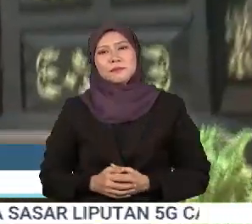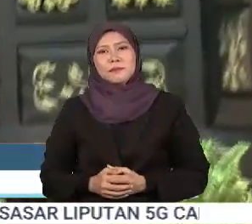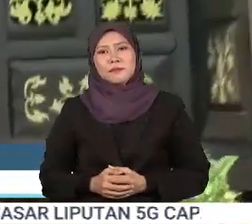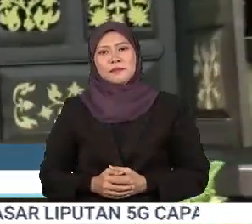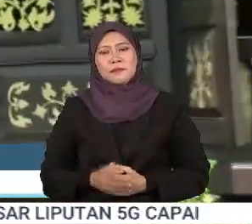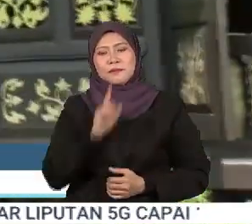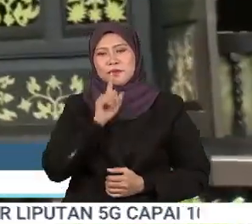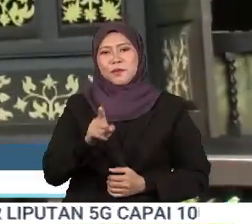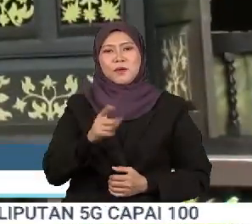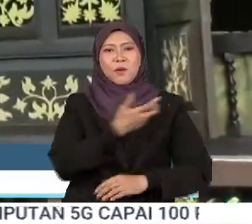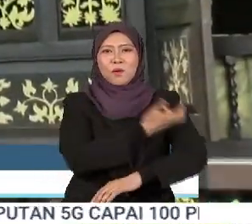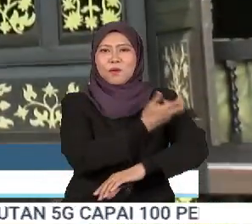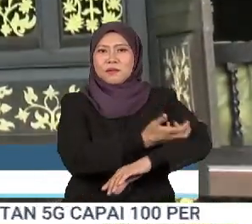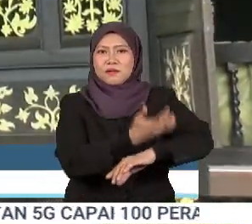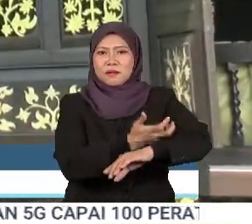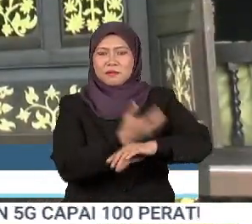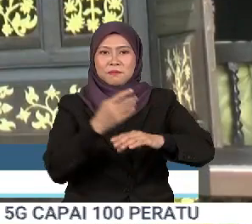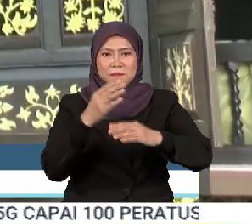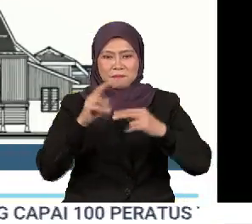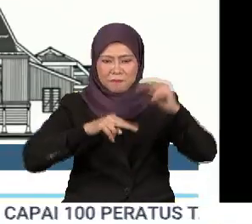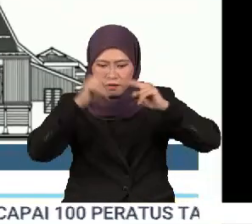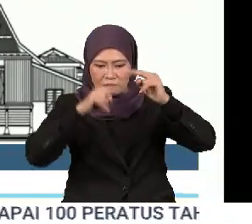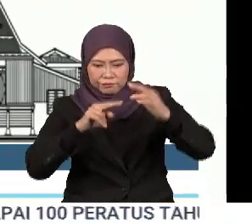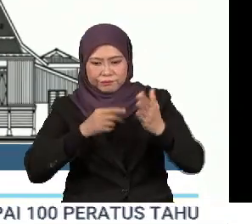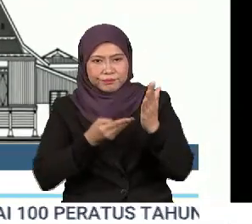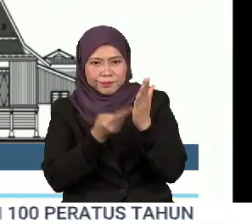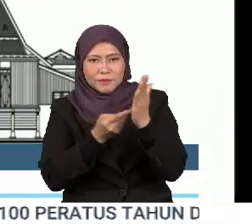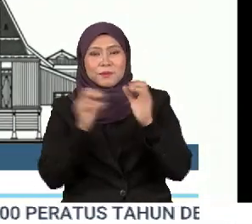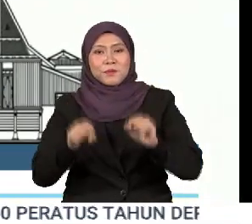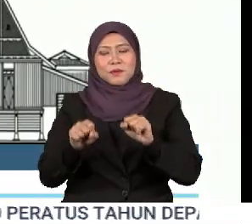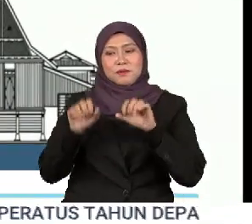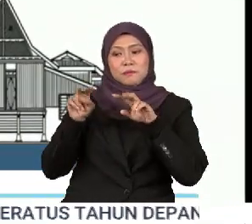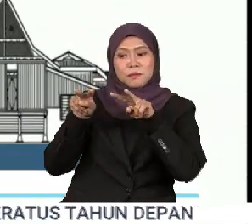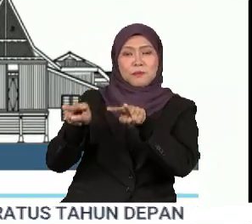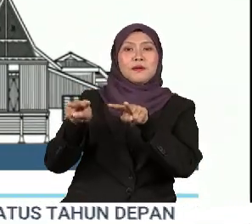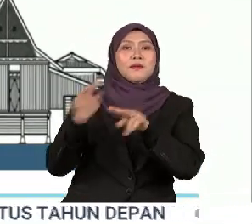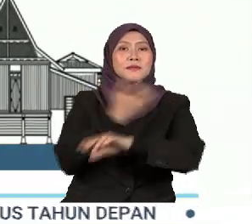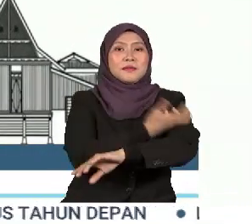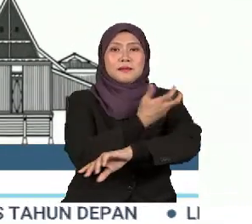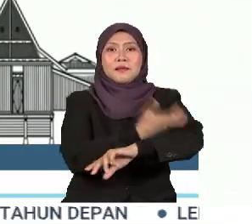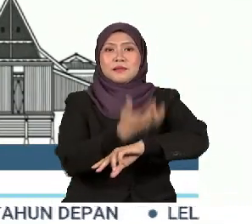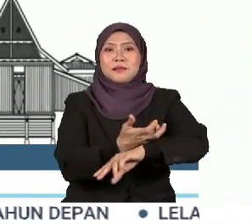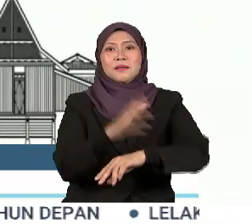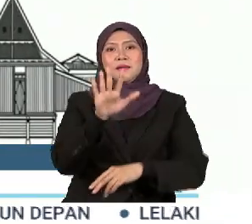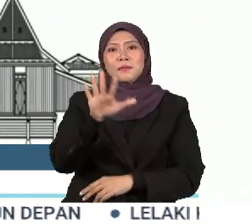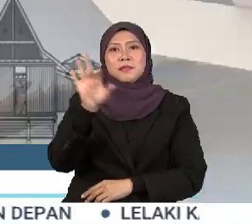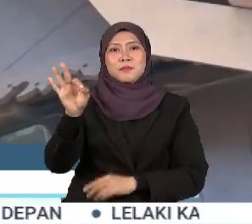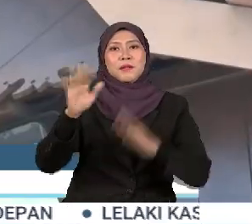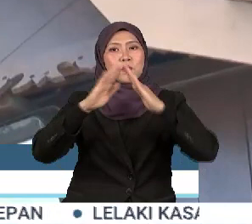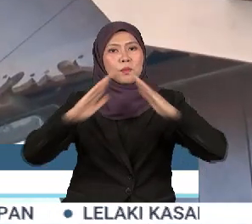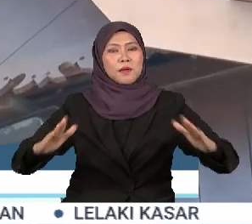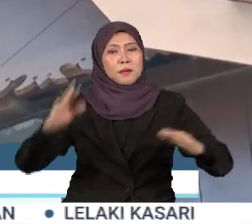Bagi memastikan warisan seni bina ini kekal dan dapat ditatap generasi akan datang, 59 rumah